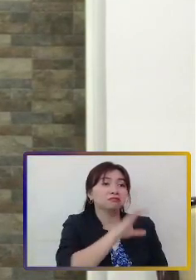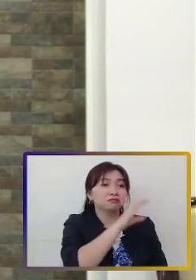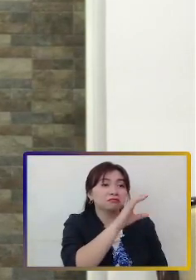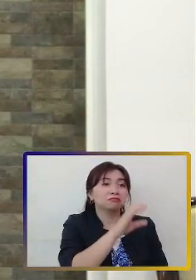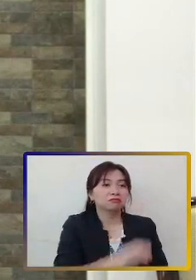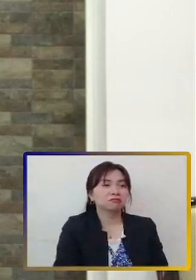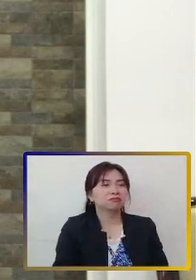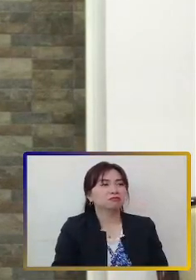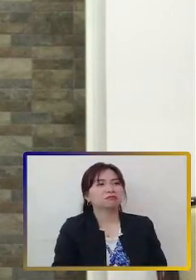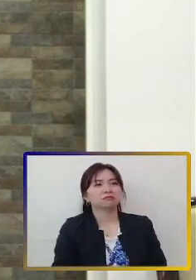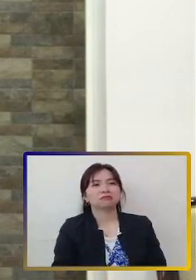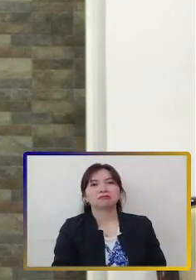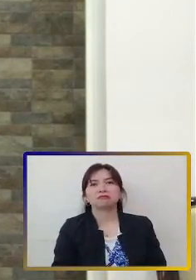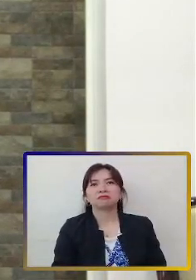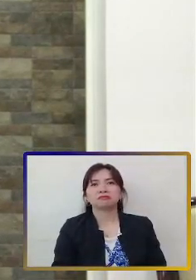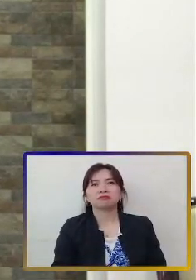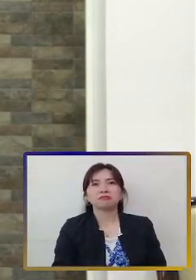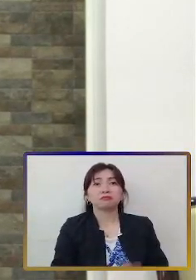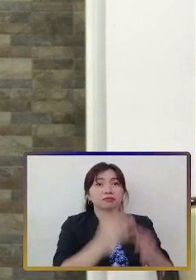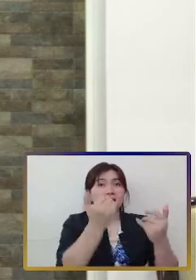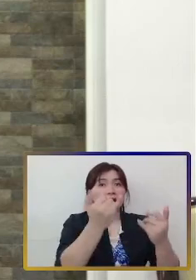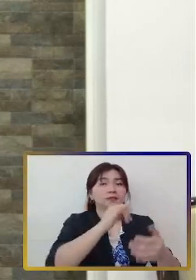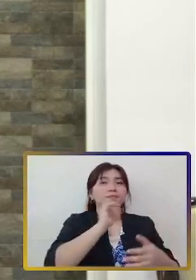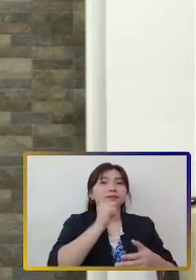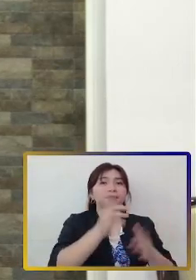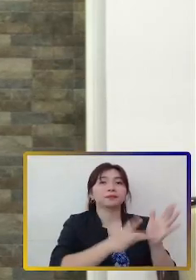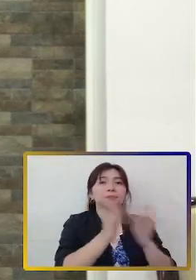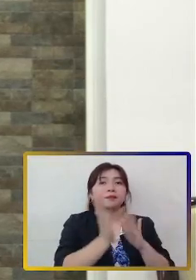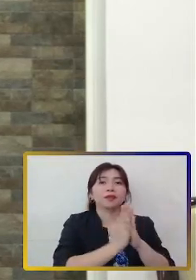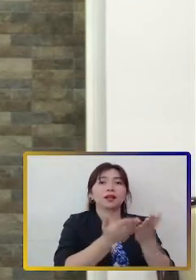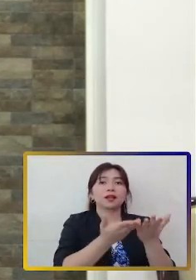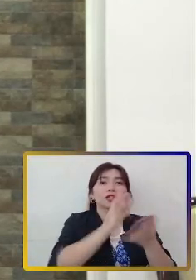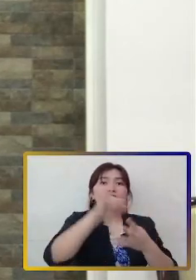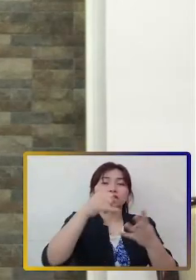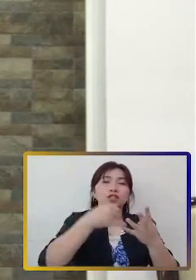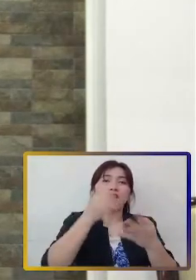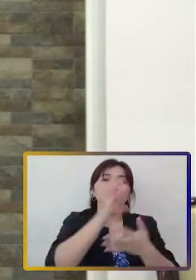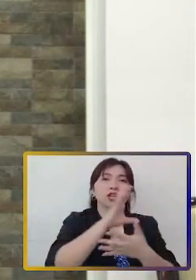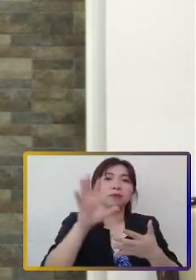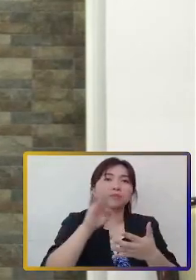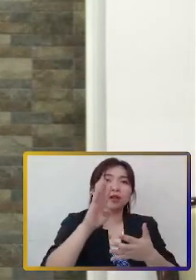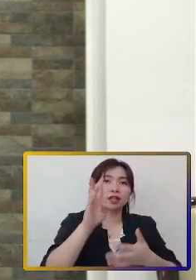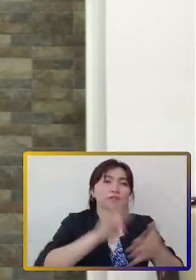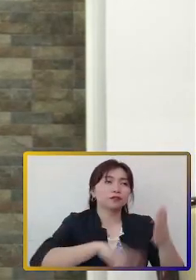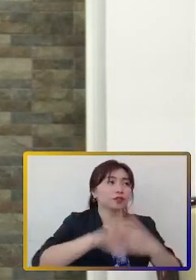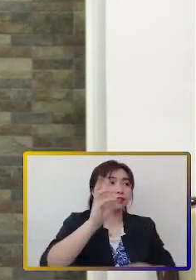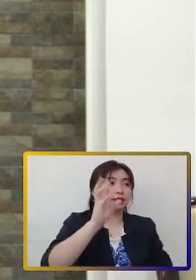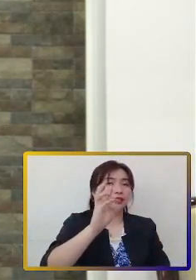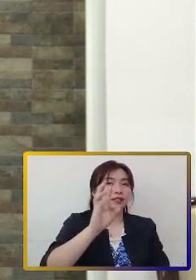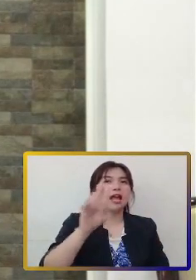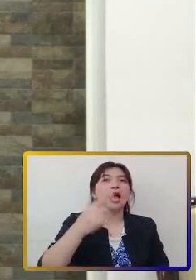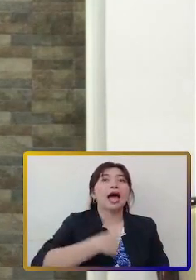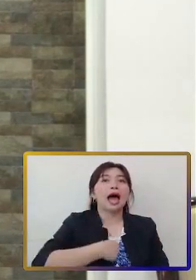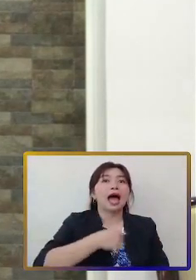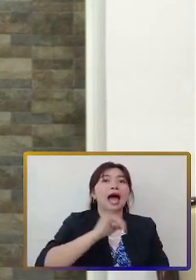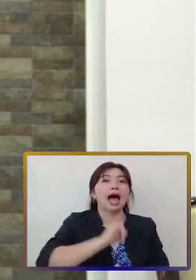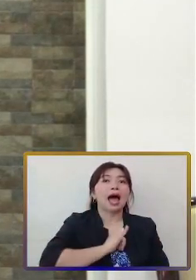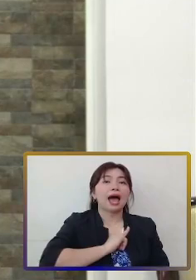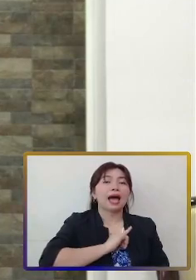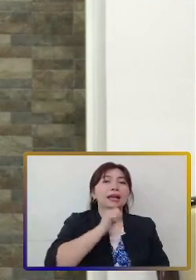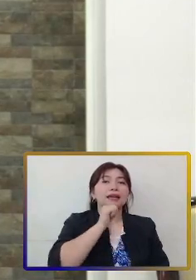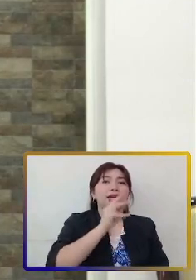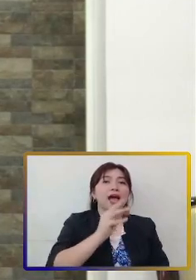146 again I am the way the word way there